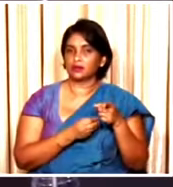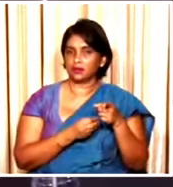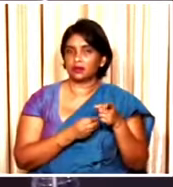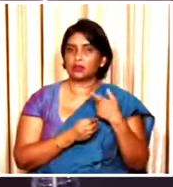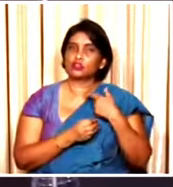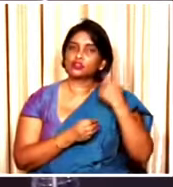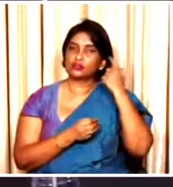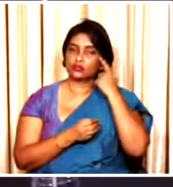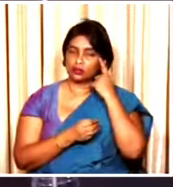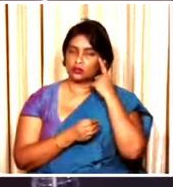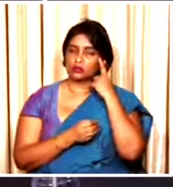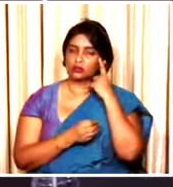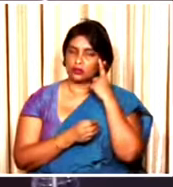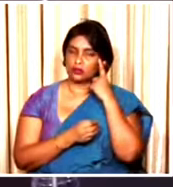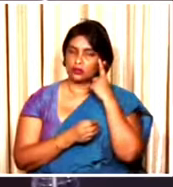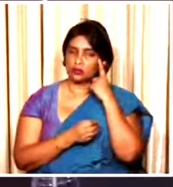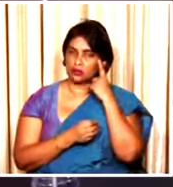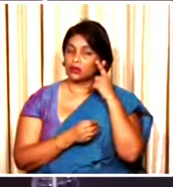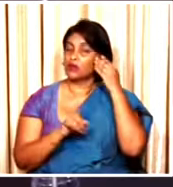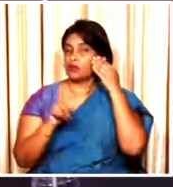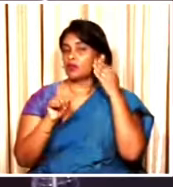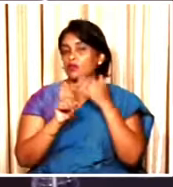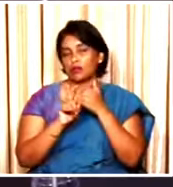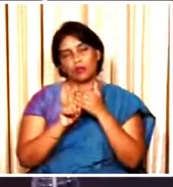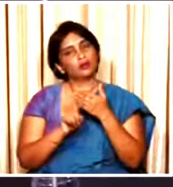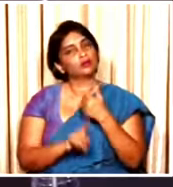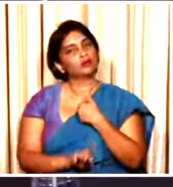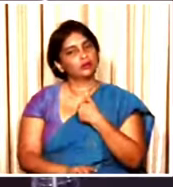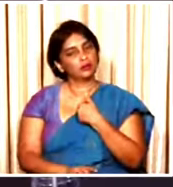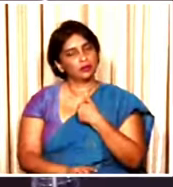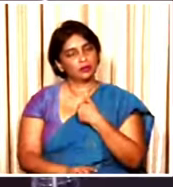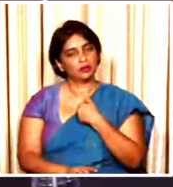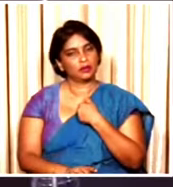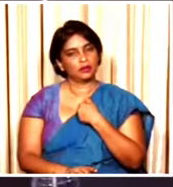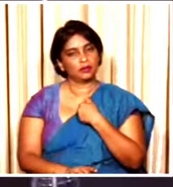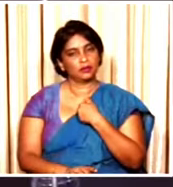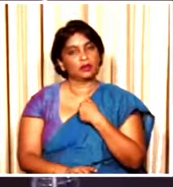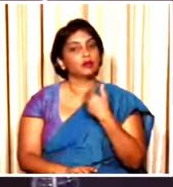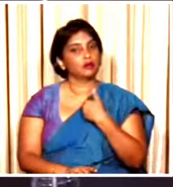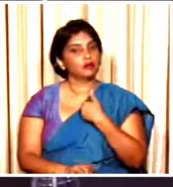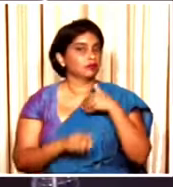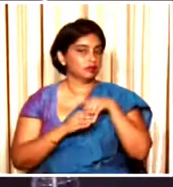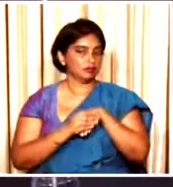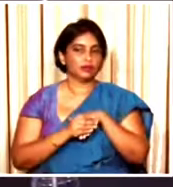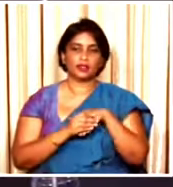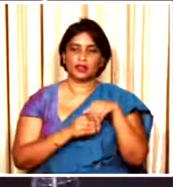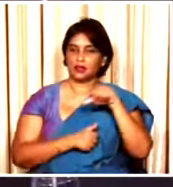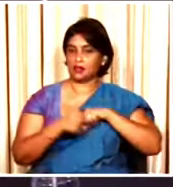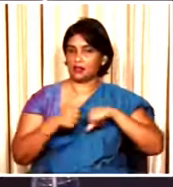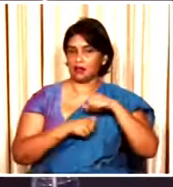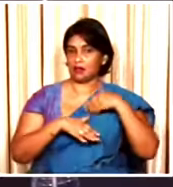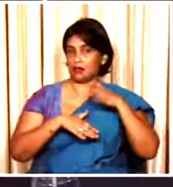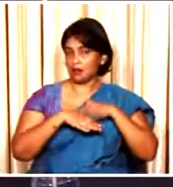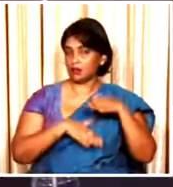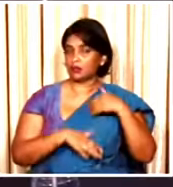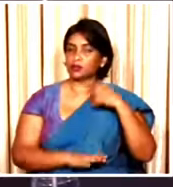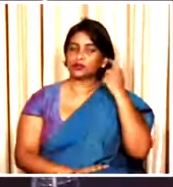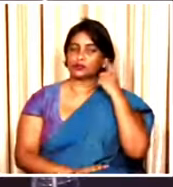අපි දන්නවා. මේ පිළිබඳව මම මගේ යටතේත් මේ ආයතන තිබුණු නිසා